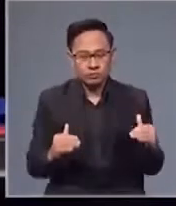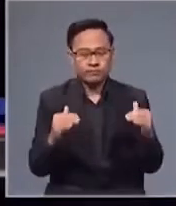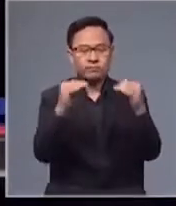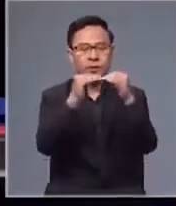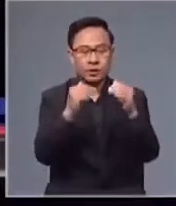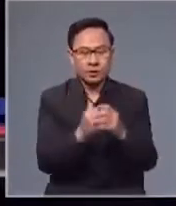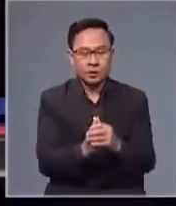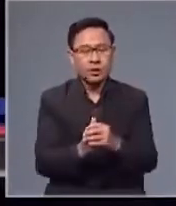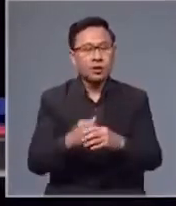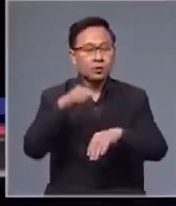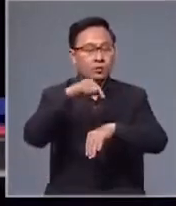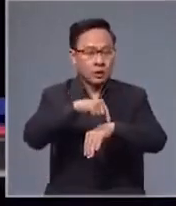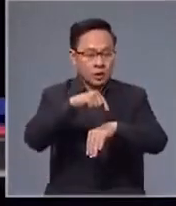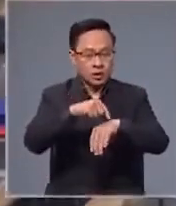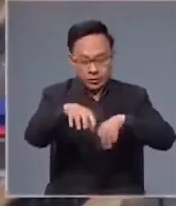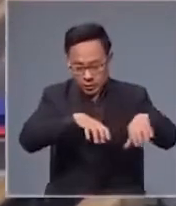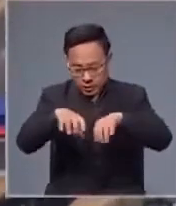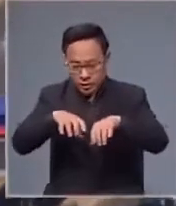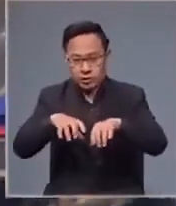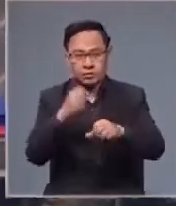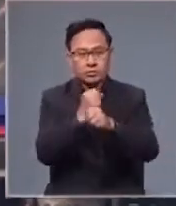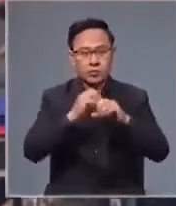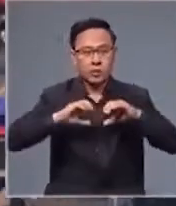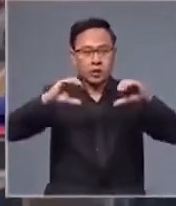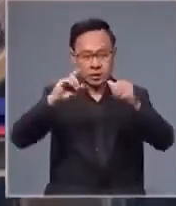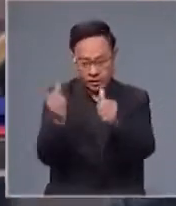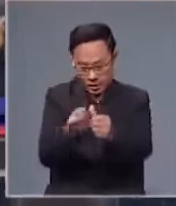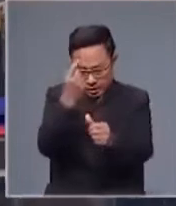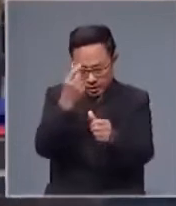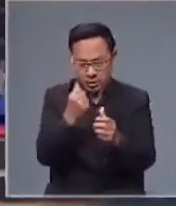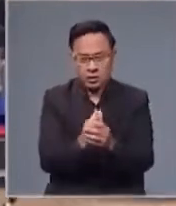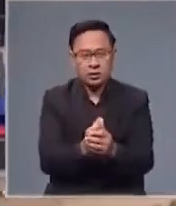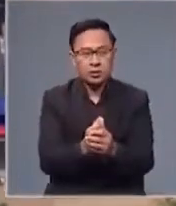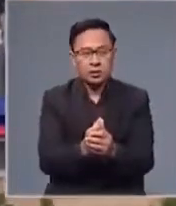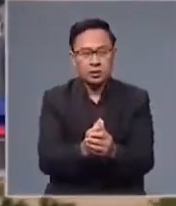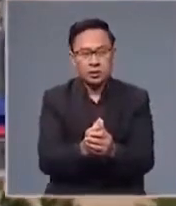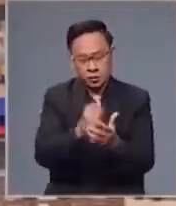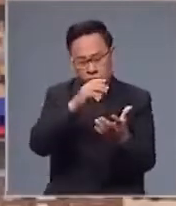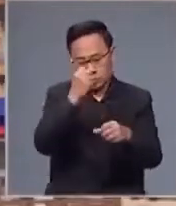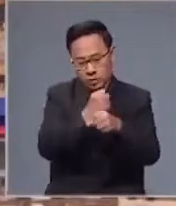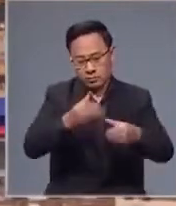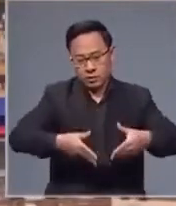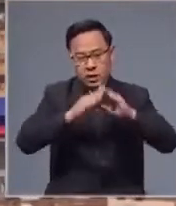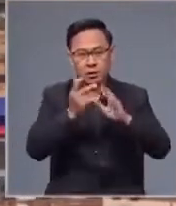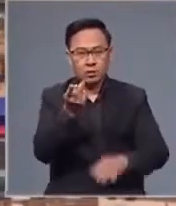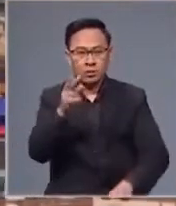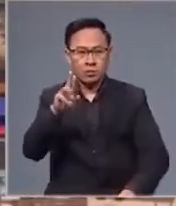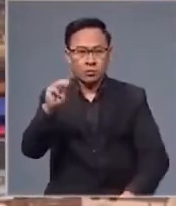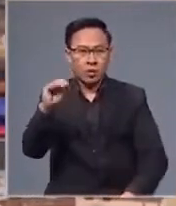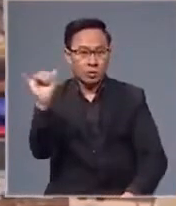ในช่วงเวลาของการเปลี่ยนแปลงการบริหารประเทศในตอนแรกโดยที่ยังไม่มีการจัดตั้งรัฐบาลขึ้นม